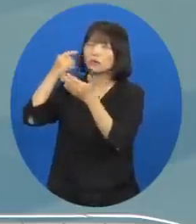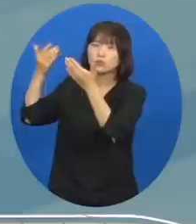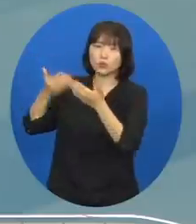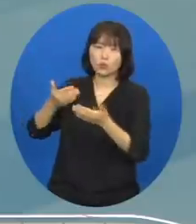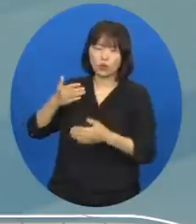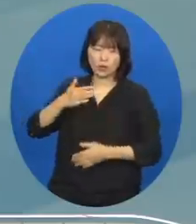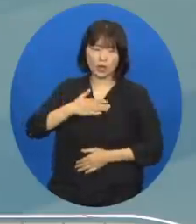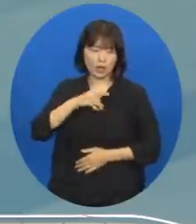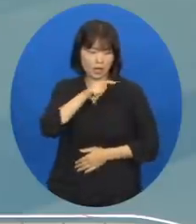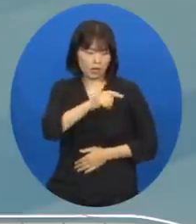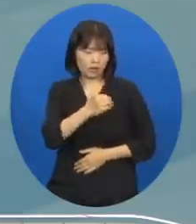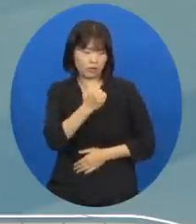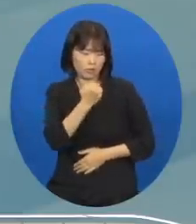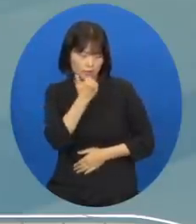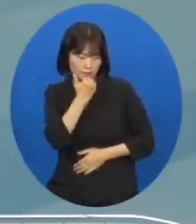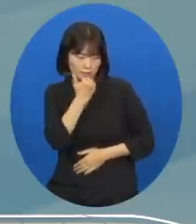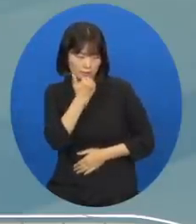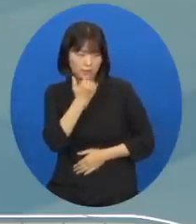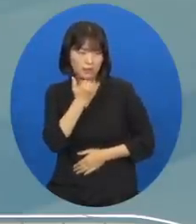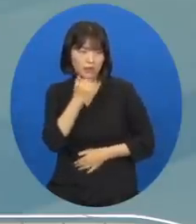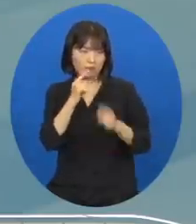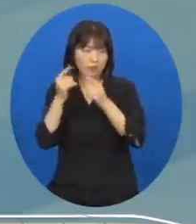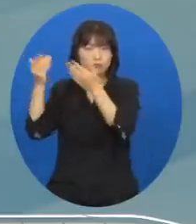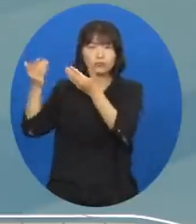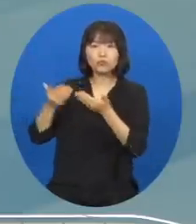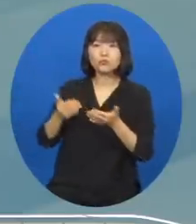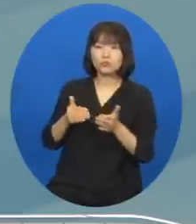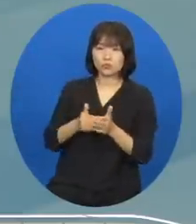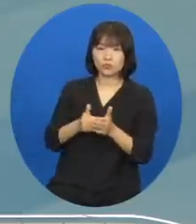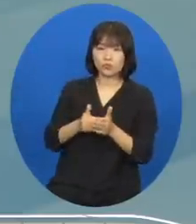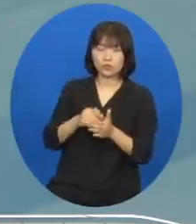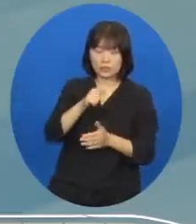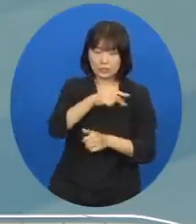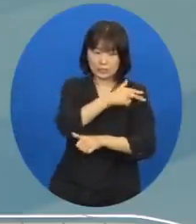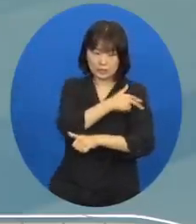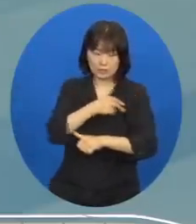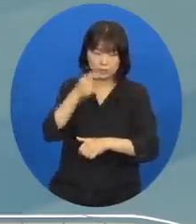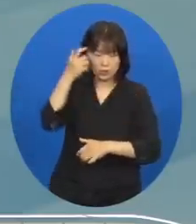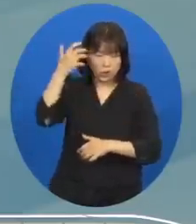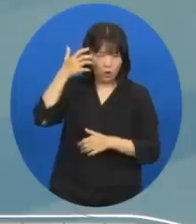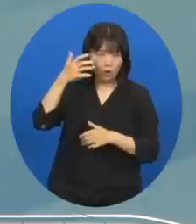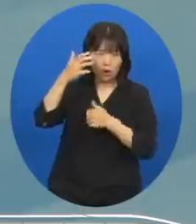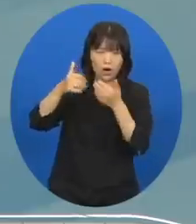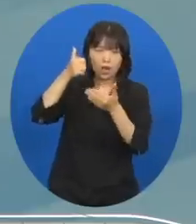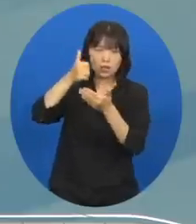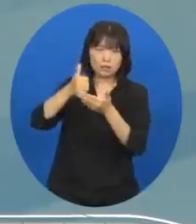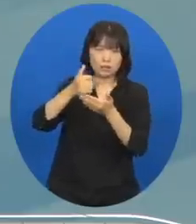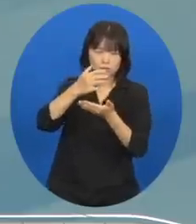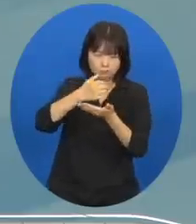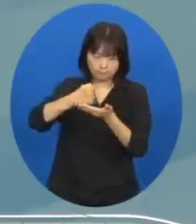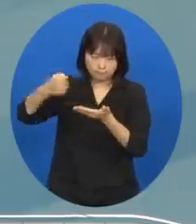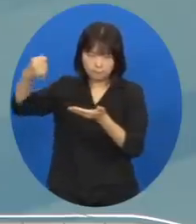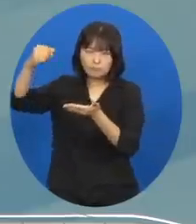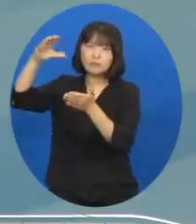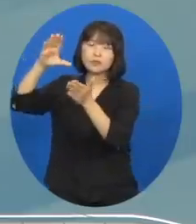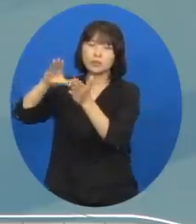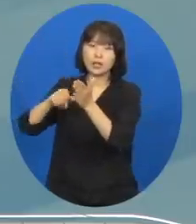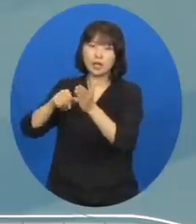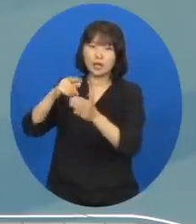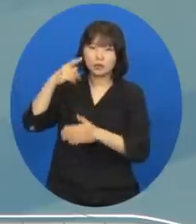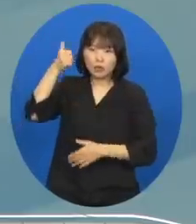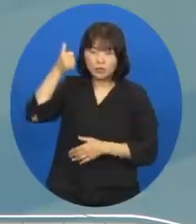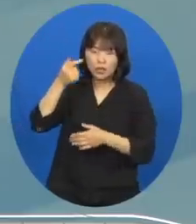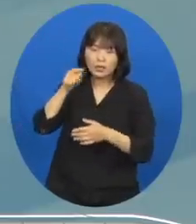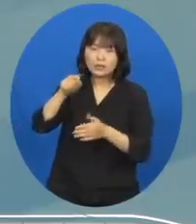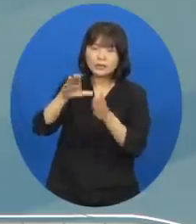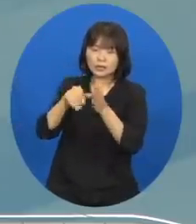기다렸다. 그 집사님 영혼을 하나님이 거둬가시는데 목사가 와서 그 시간에 같이